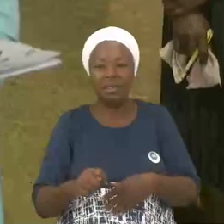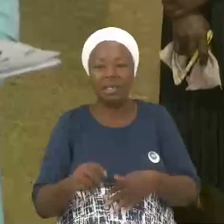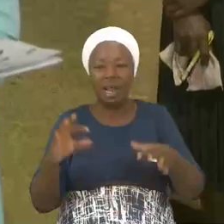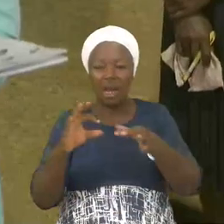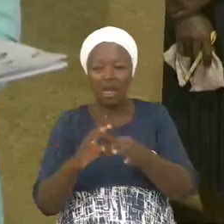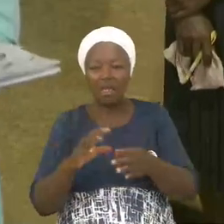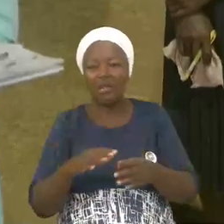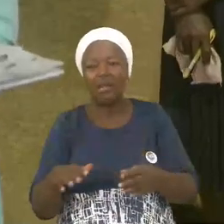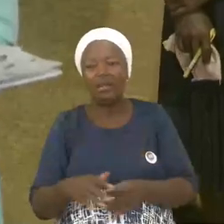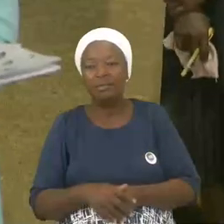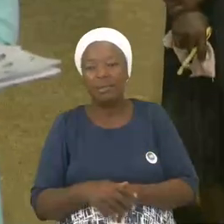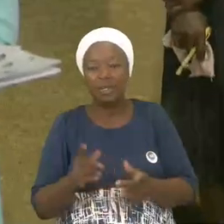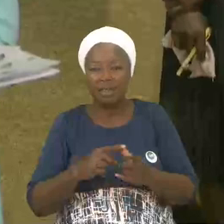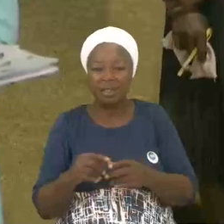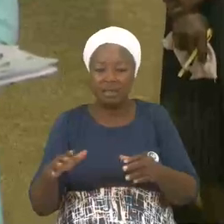Copiez le lien.